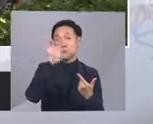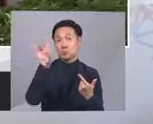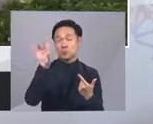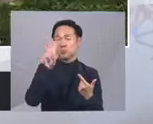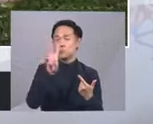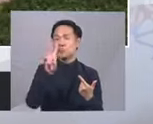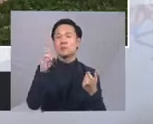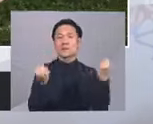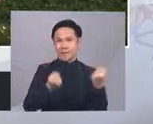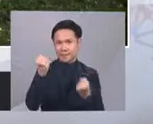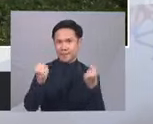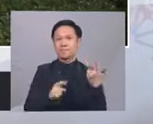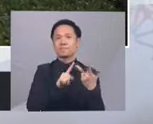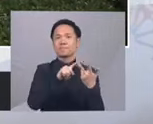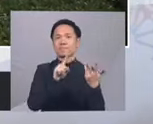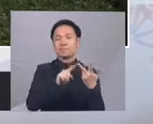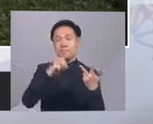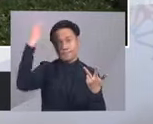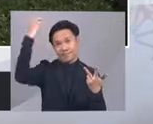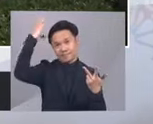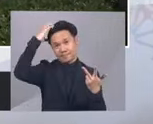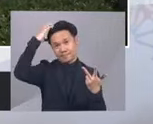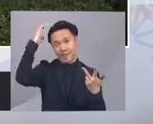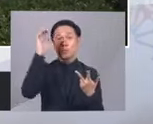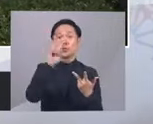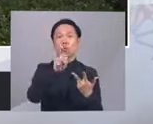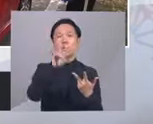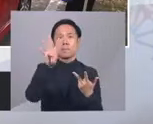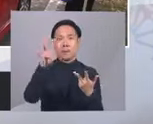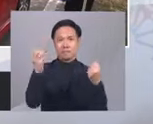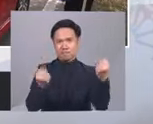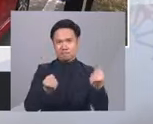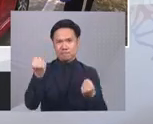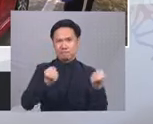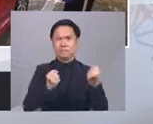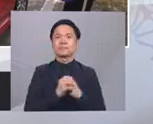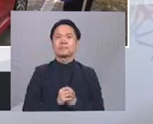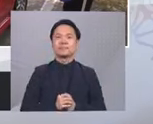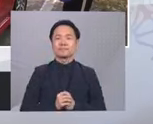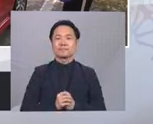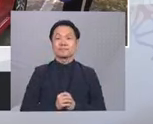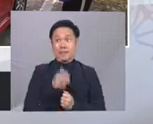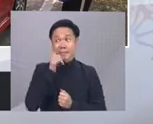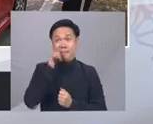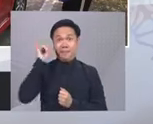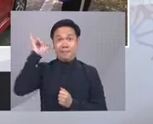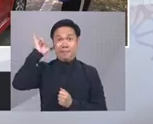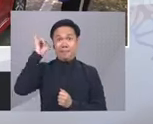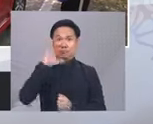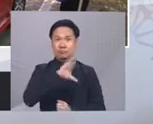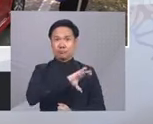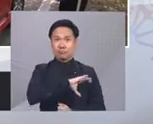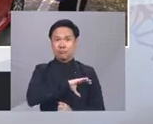27 dan Selangor 24. Semalam PDRM telah